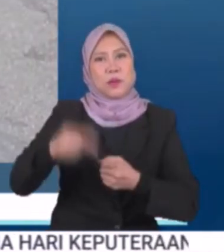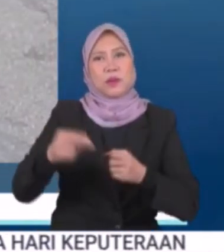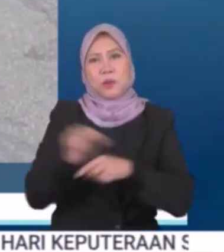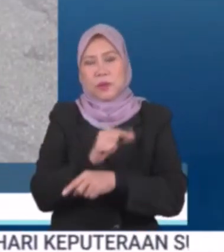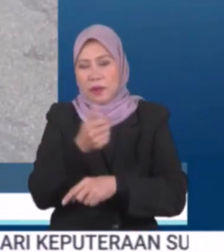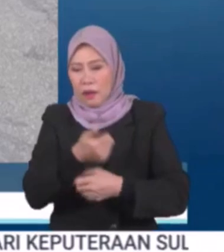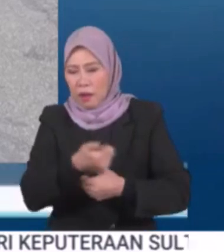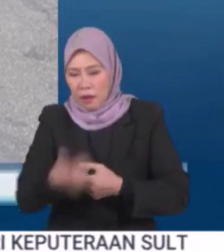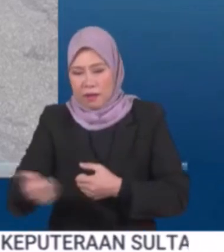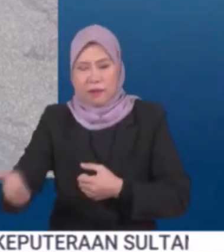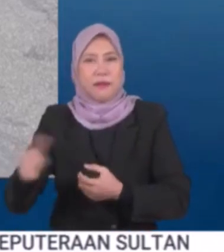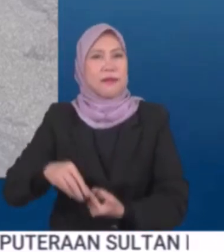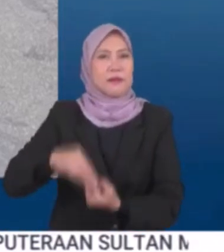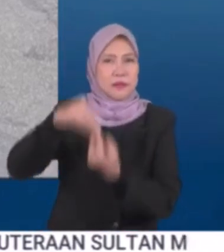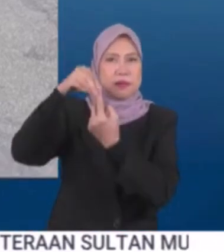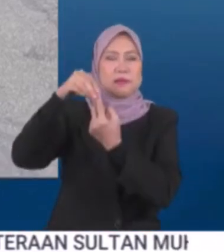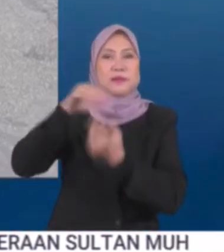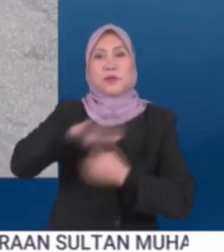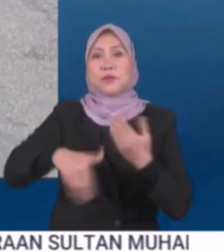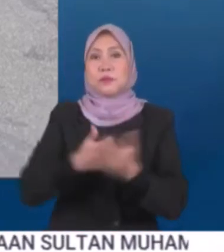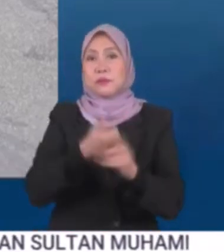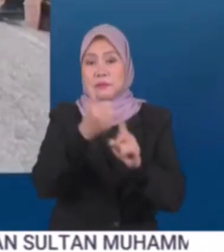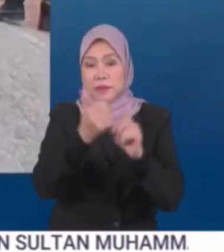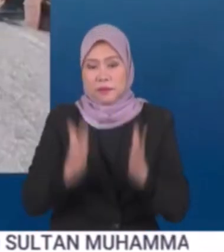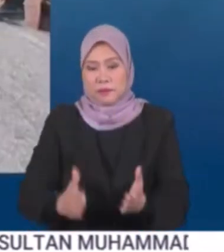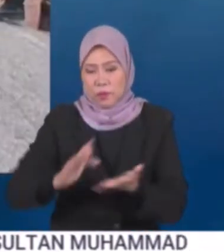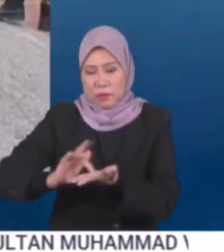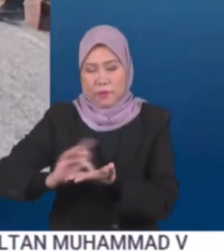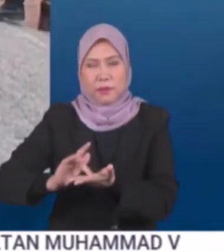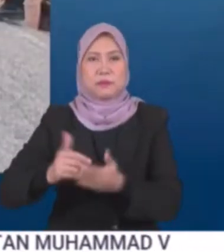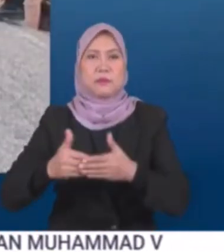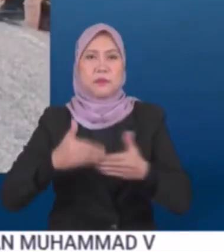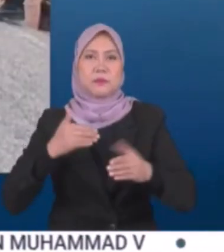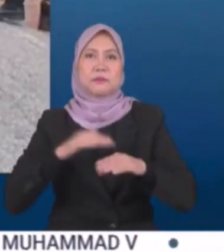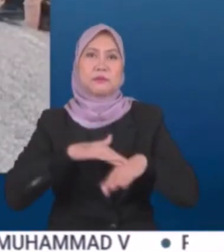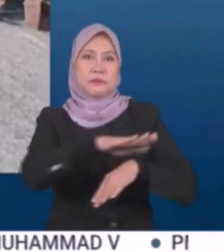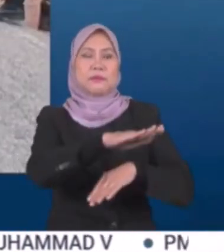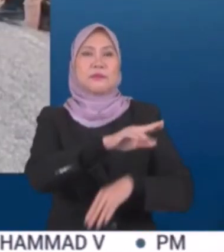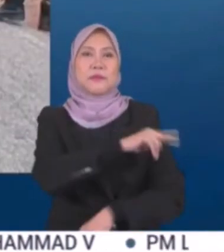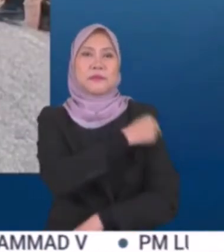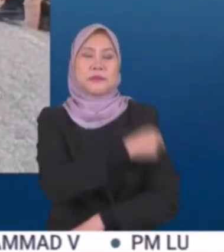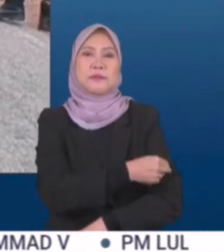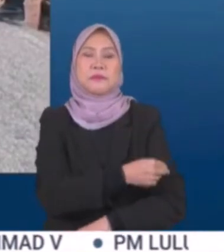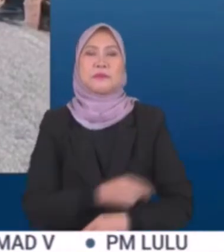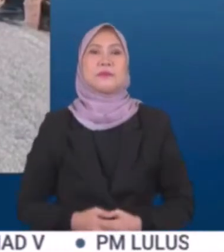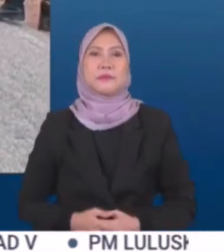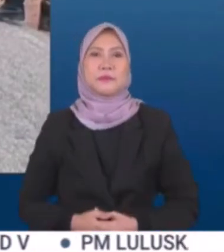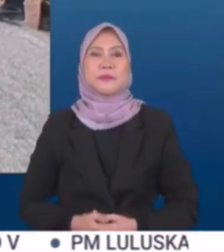pelaatan khas. Kesemua mangsa diberi rawatan awal sebelum diserahkan kepada pihak Kementerian Kesihatan.